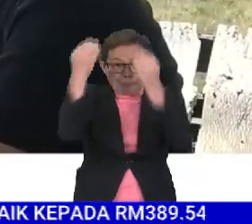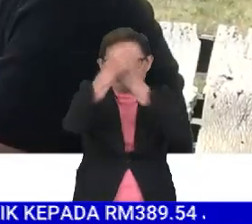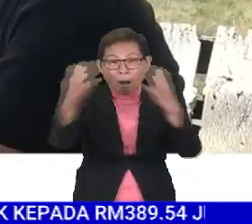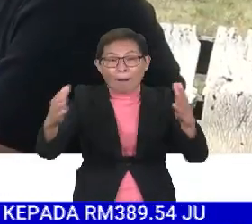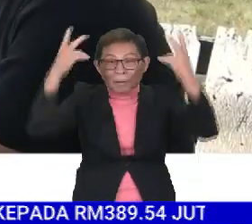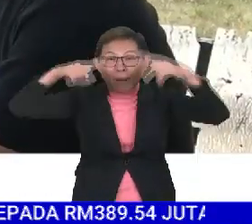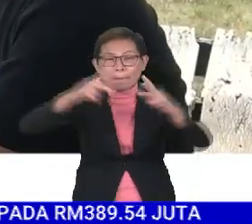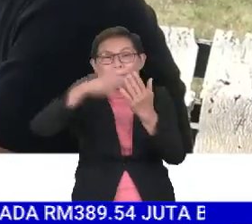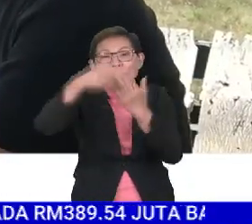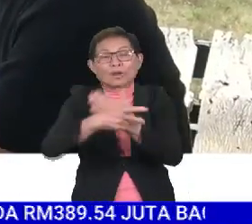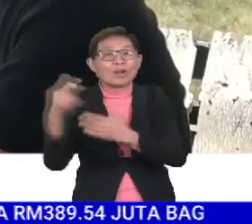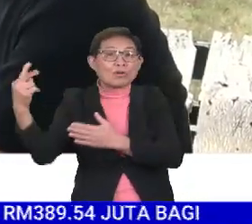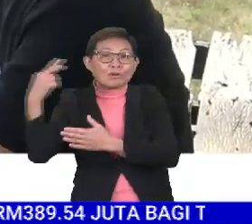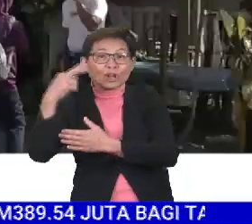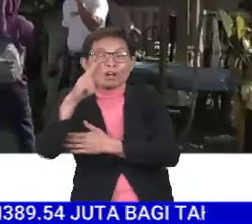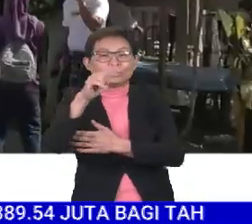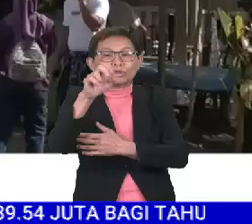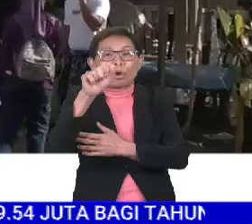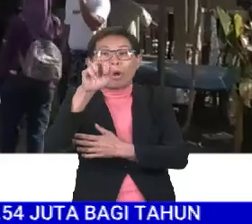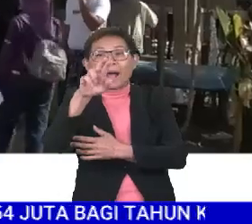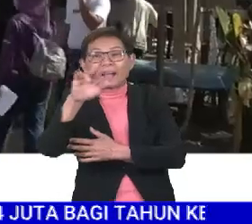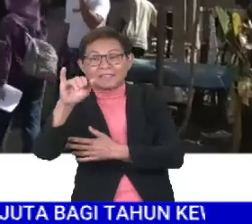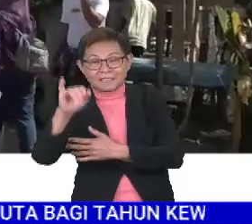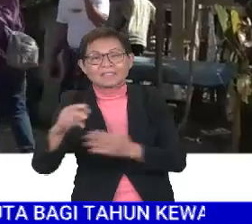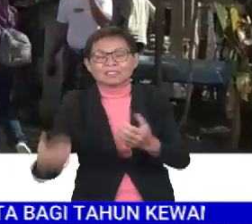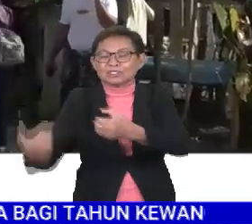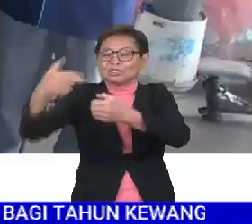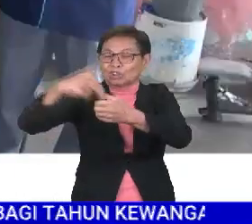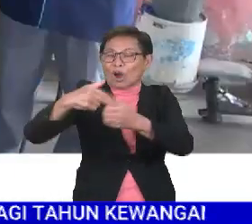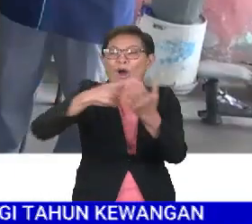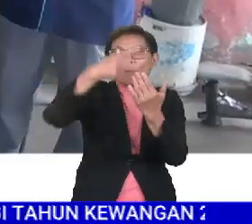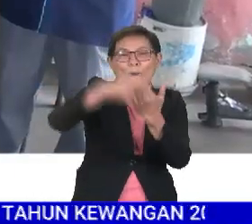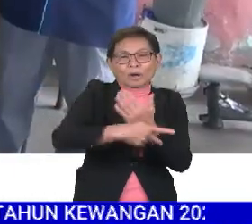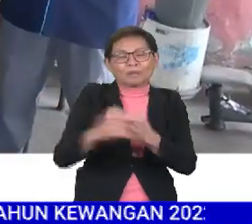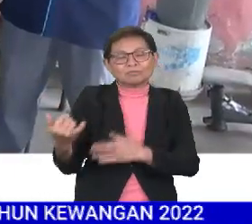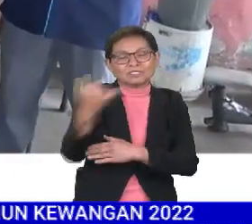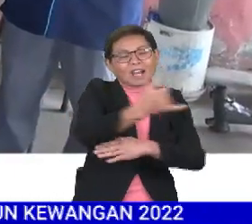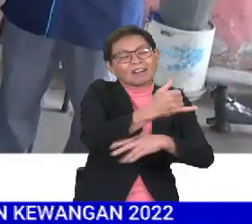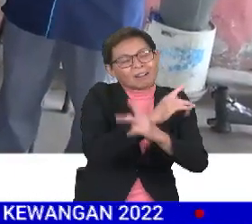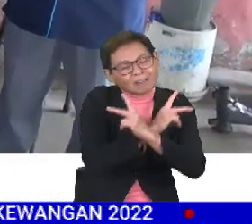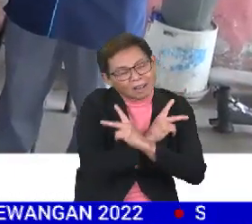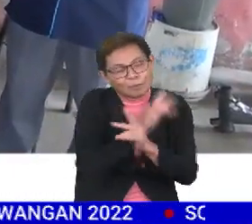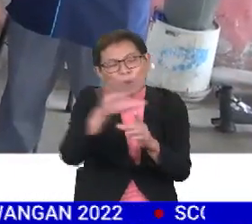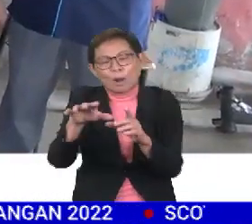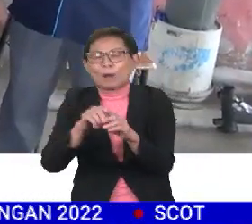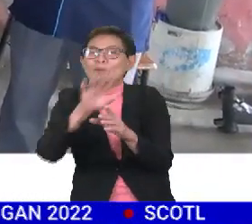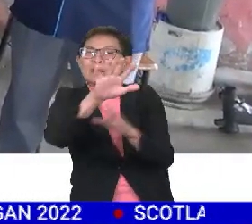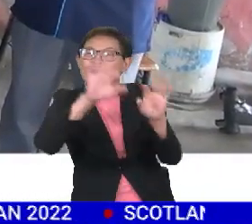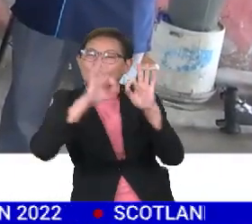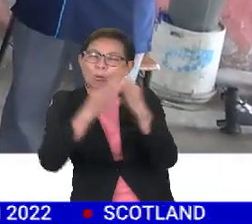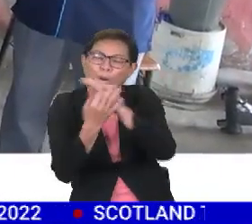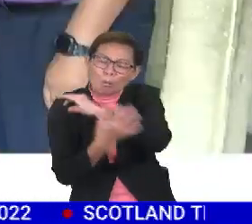pengarah bahagian program radio Nur Ain Bakir mengetuai program Ziarah Kasih berkenaan membabitkan lima keluarga